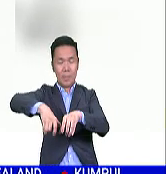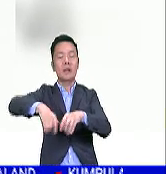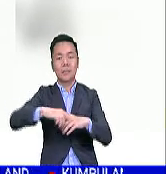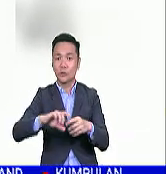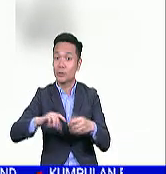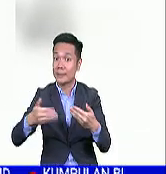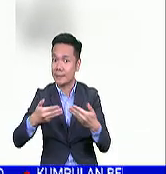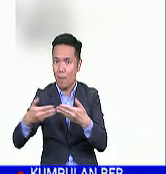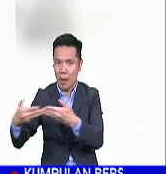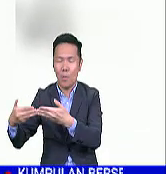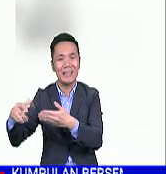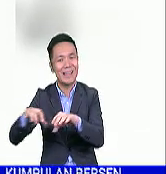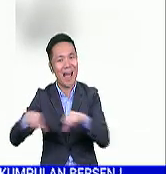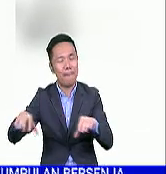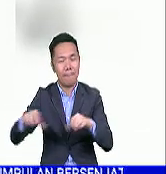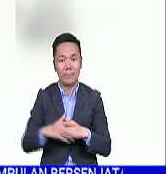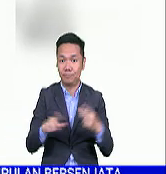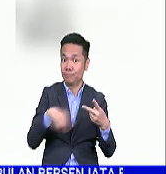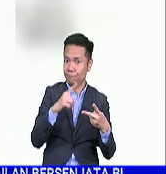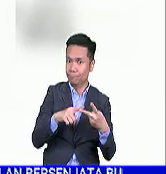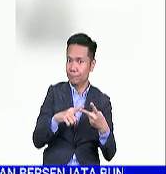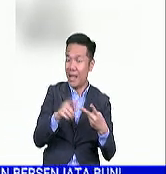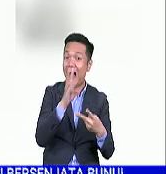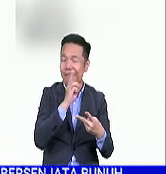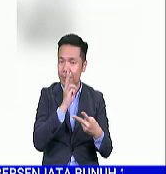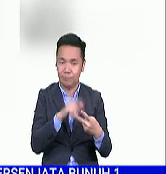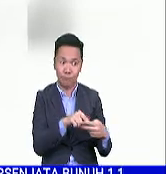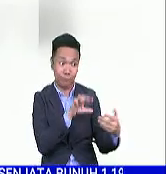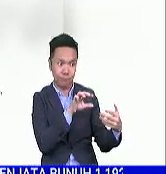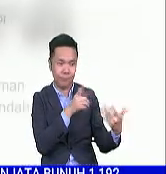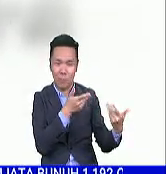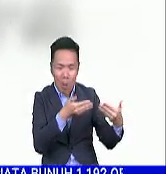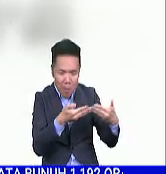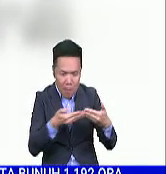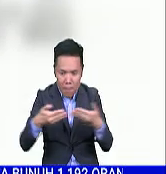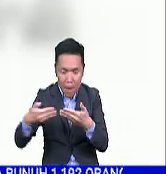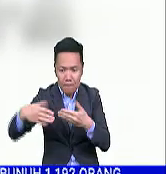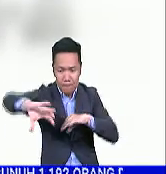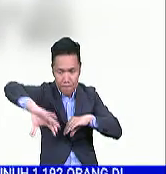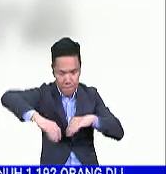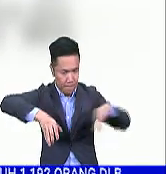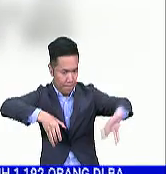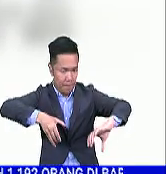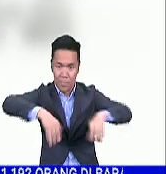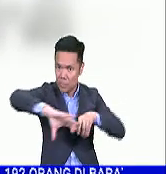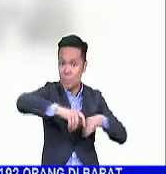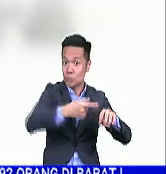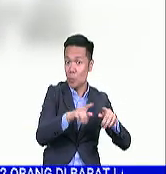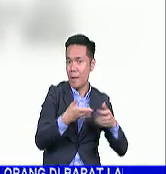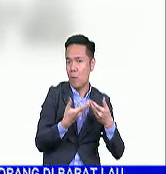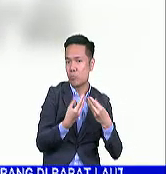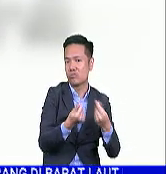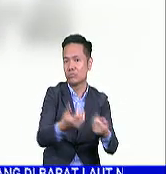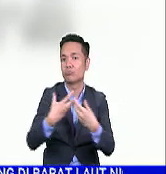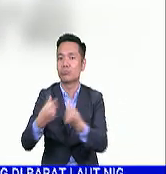Juga menambah baik dan mengkonfigurasikan semula rangkaian bekalan air sedia ada untuk memastikan tekanan air yang baik dan konsisten.